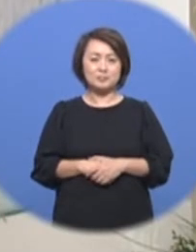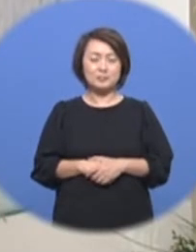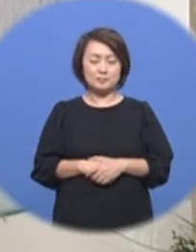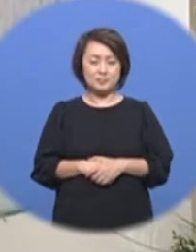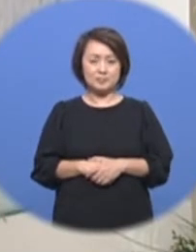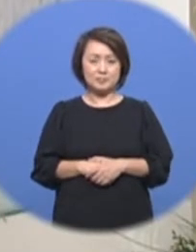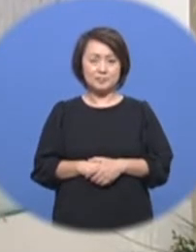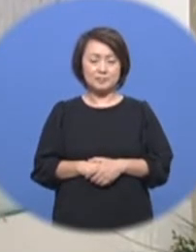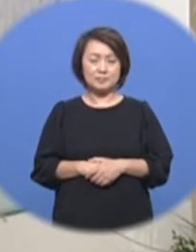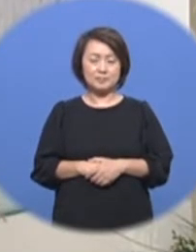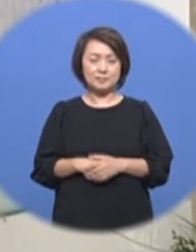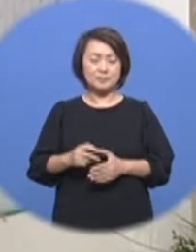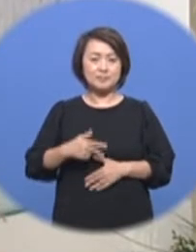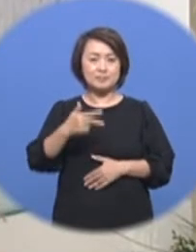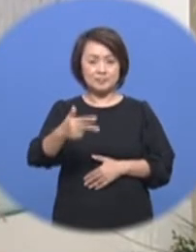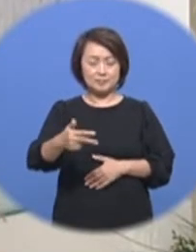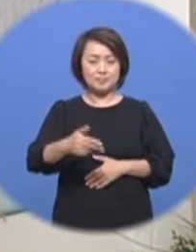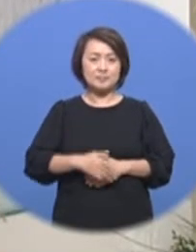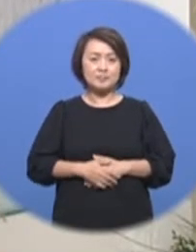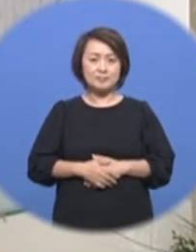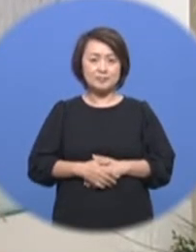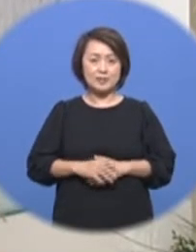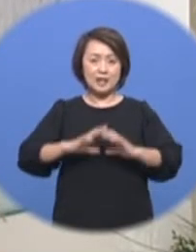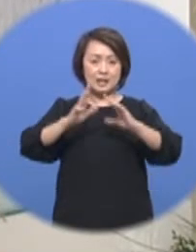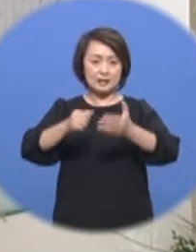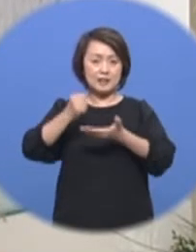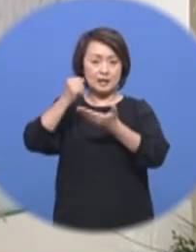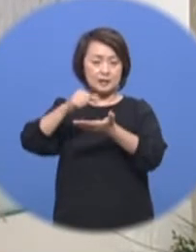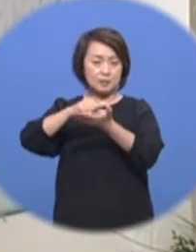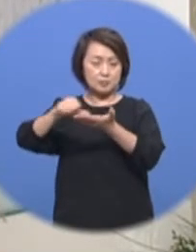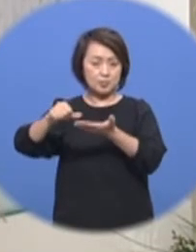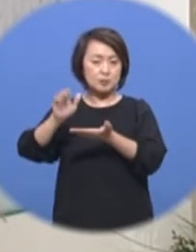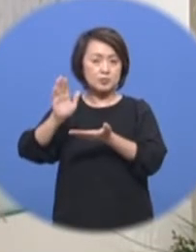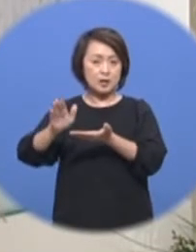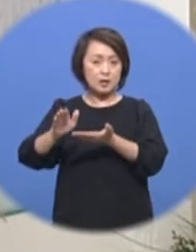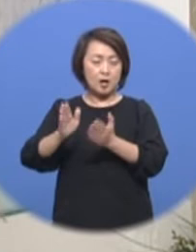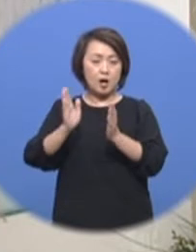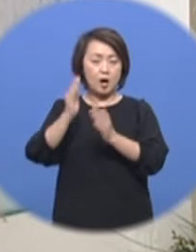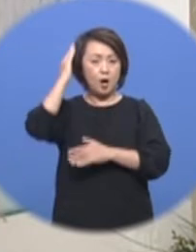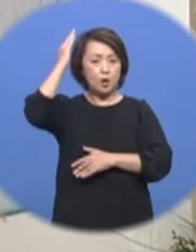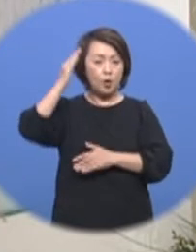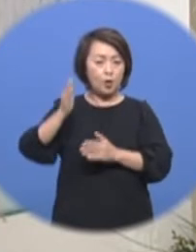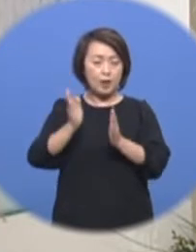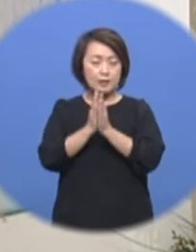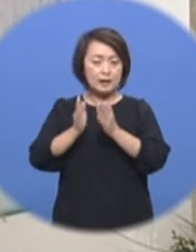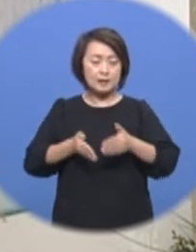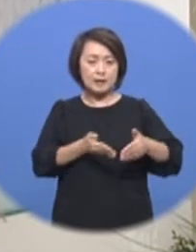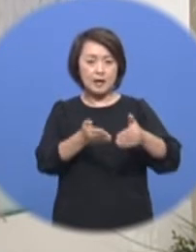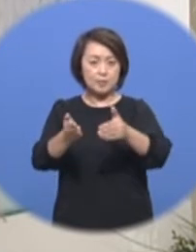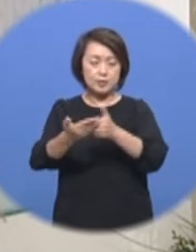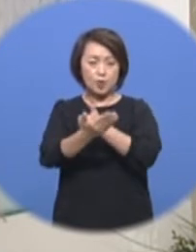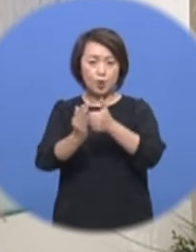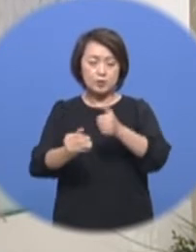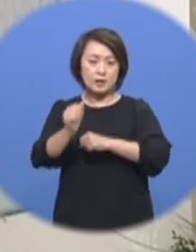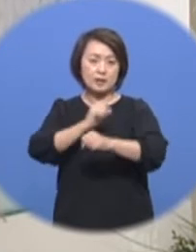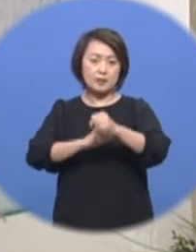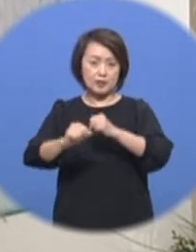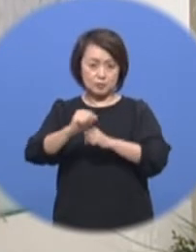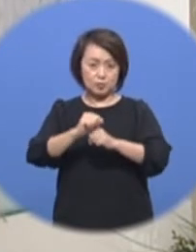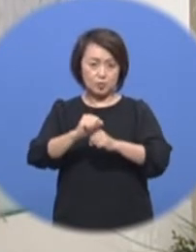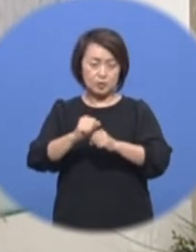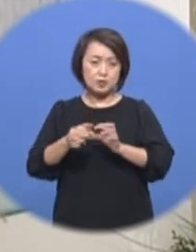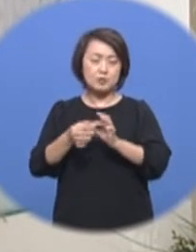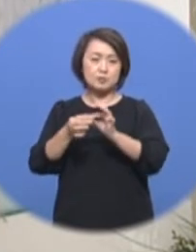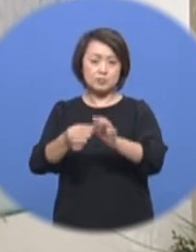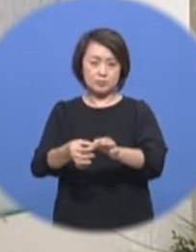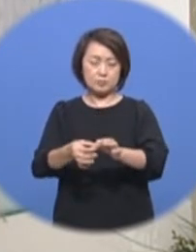紀の国21、来週は世界遺産に登録されている荒野参詣道の保全活動についてお伝え